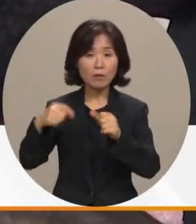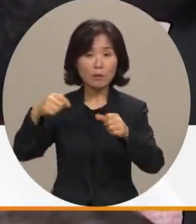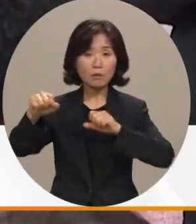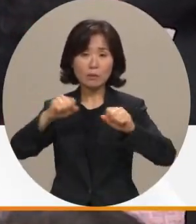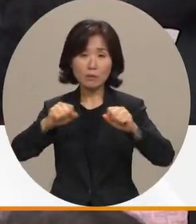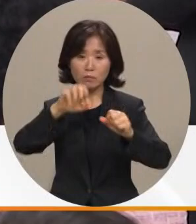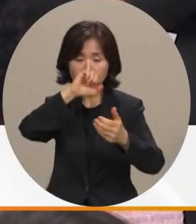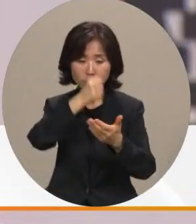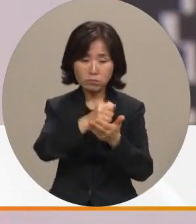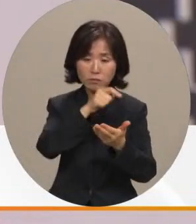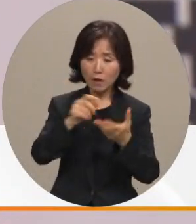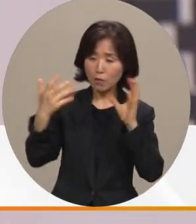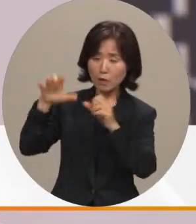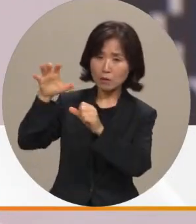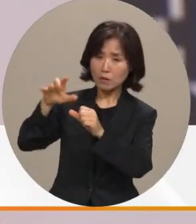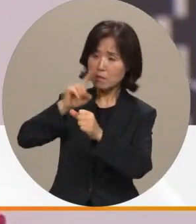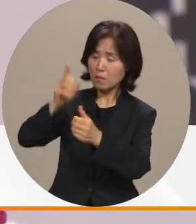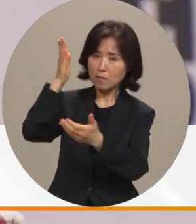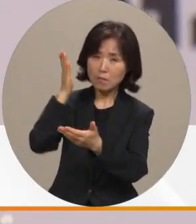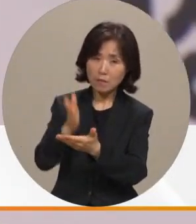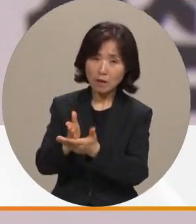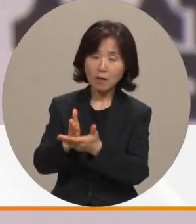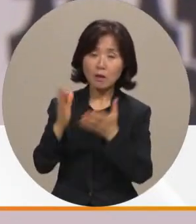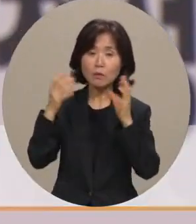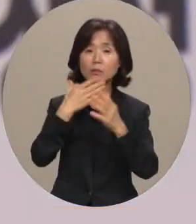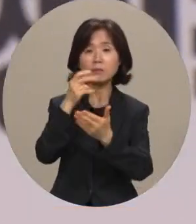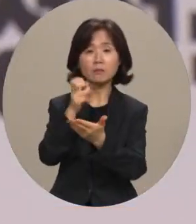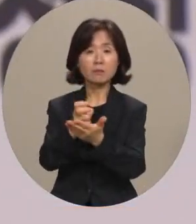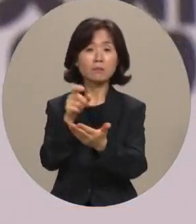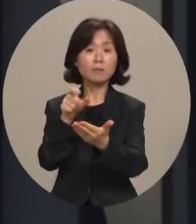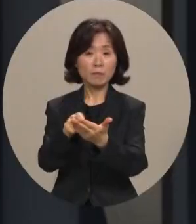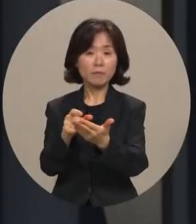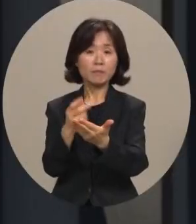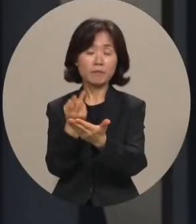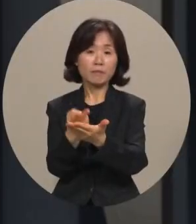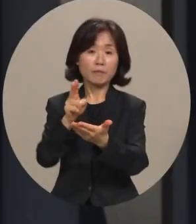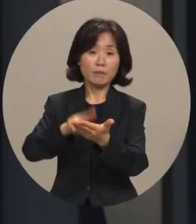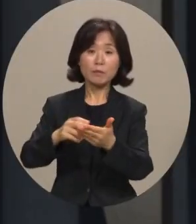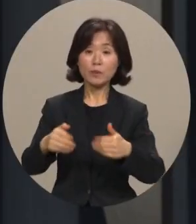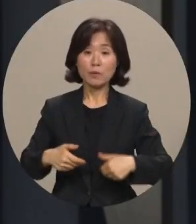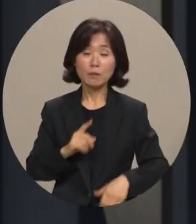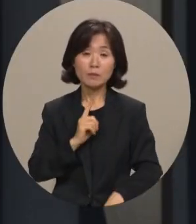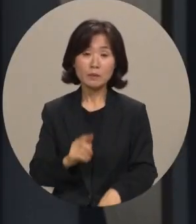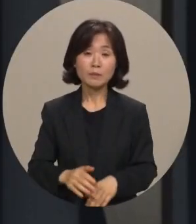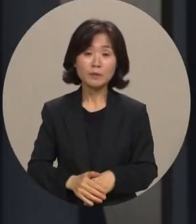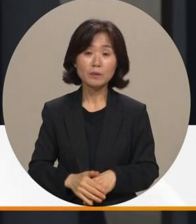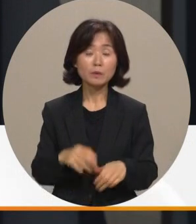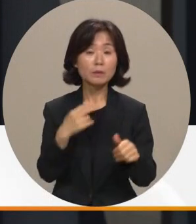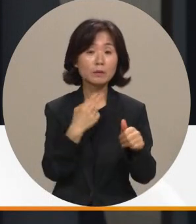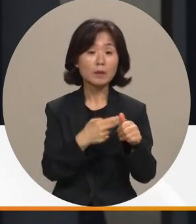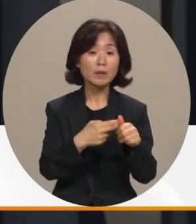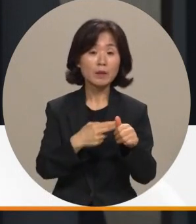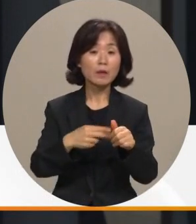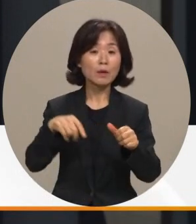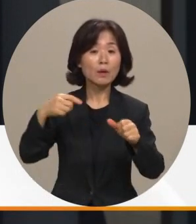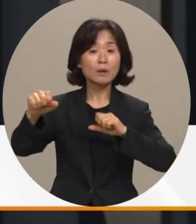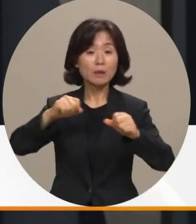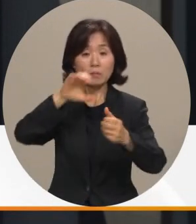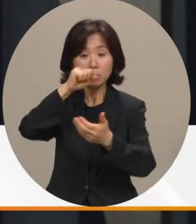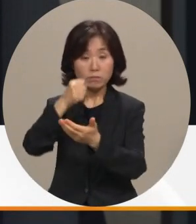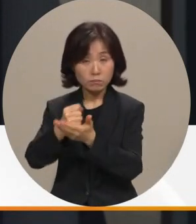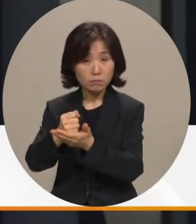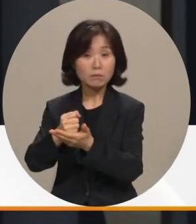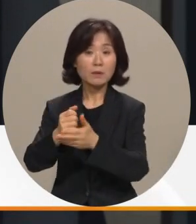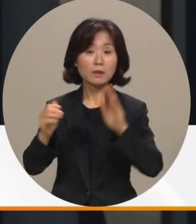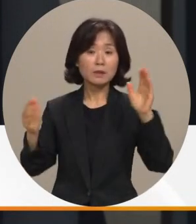학대로 보지 않도록 아동복지법을 개정해야 한다고 말합니다 교원의 정당한 교육 활동과 학생